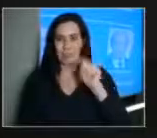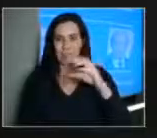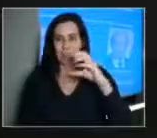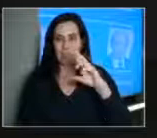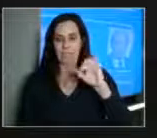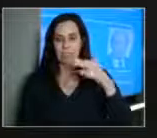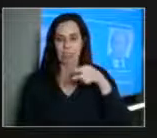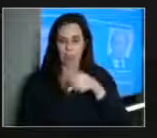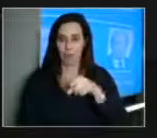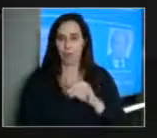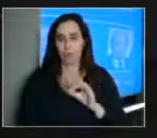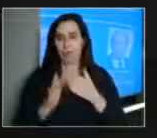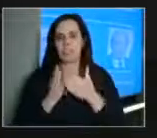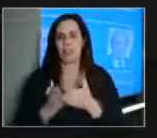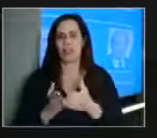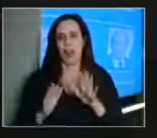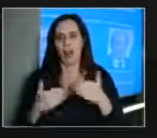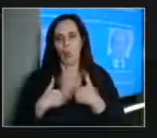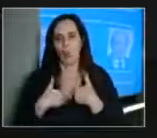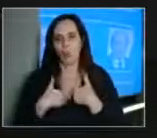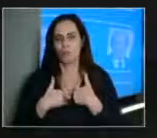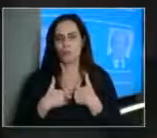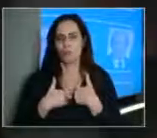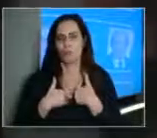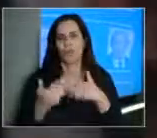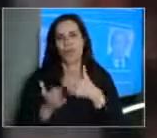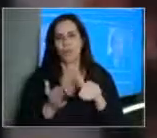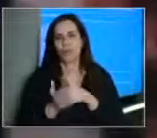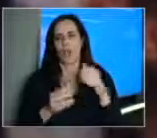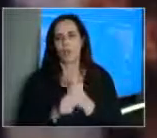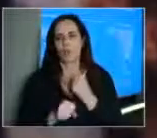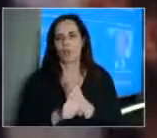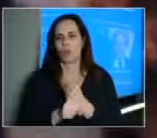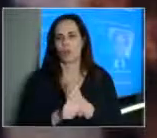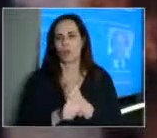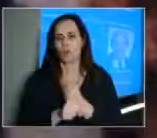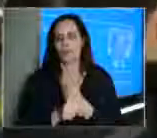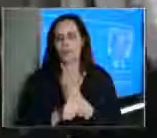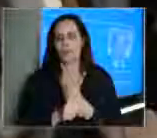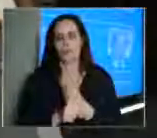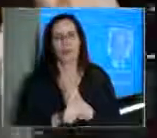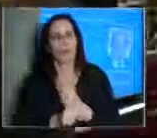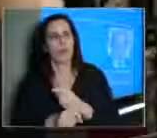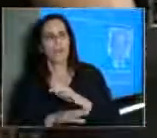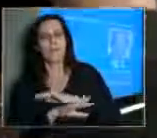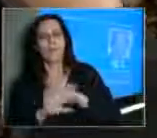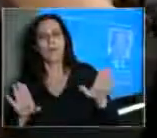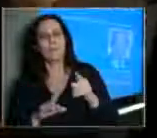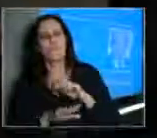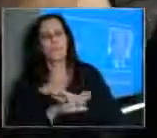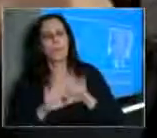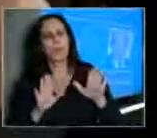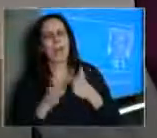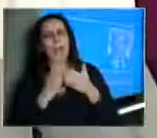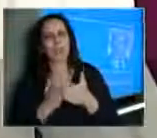היא בהחלט מסייעת, כן? לנו כחוקרים להמשך עבודה. יש לנו עוד... וללא, יואב, ללא